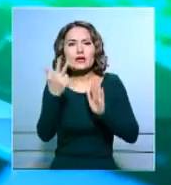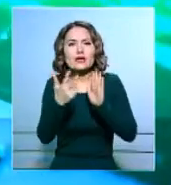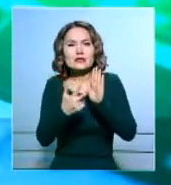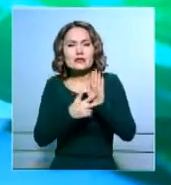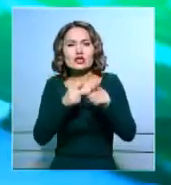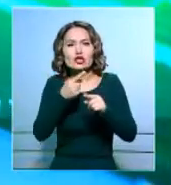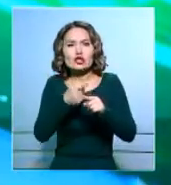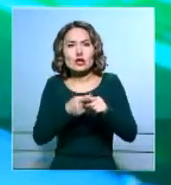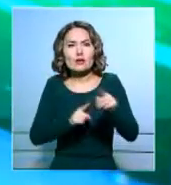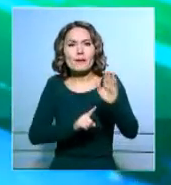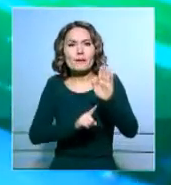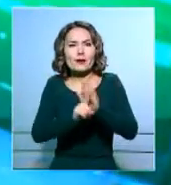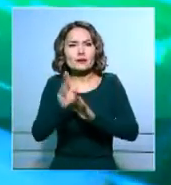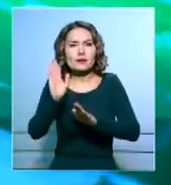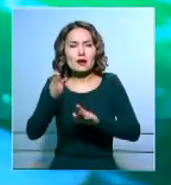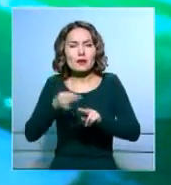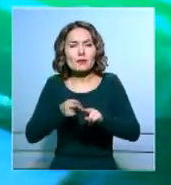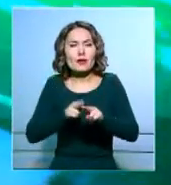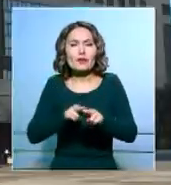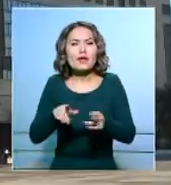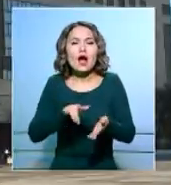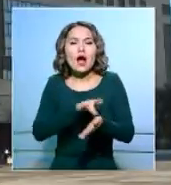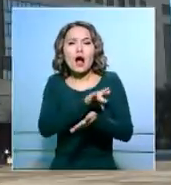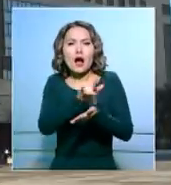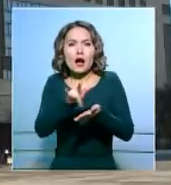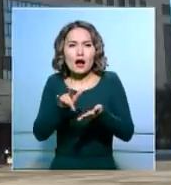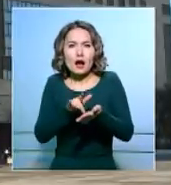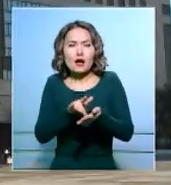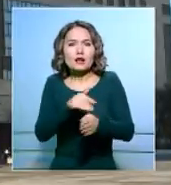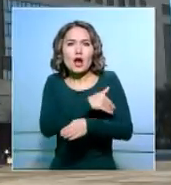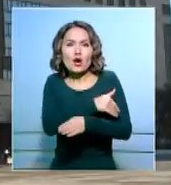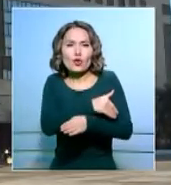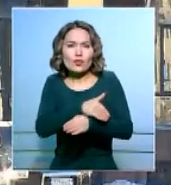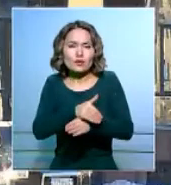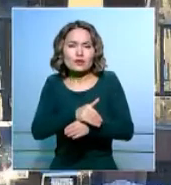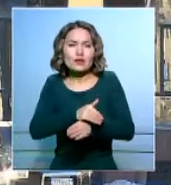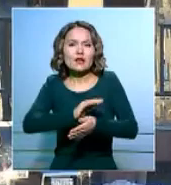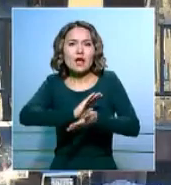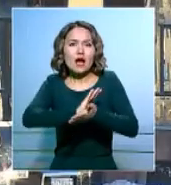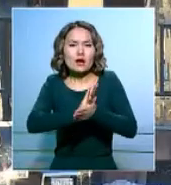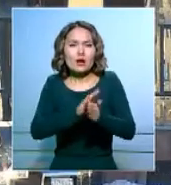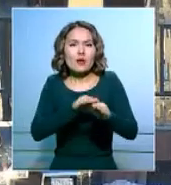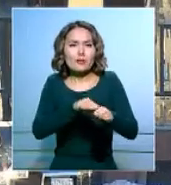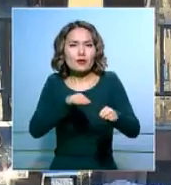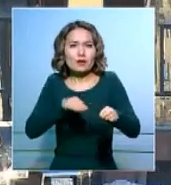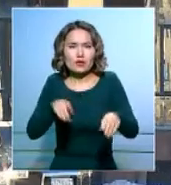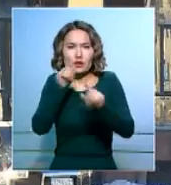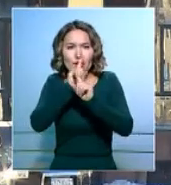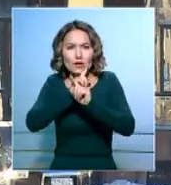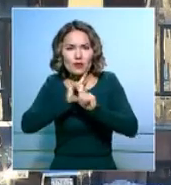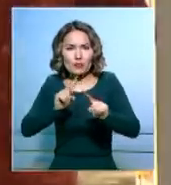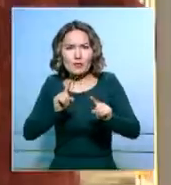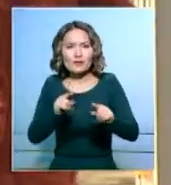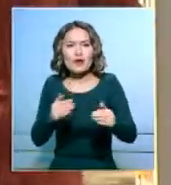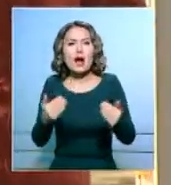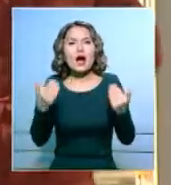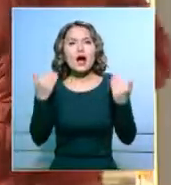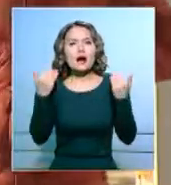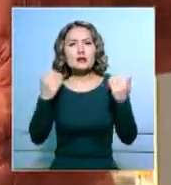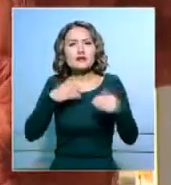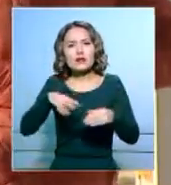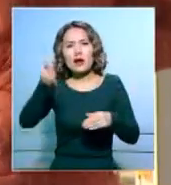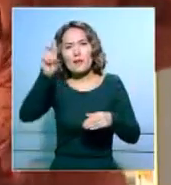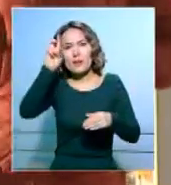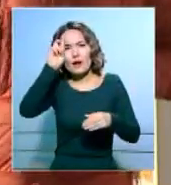басталады. Жаңашылдық қала көшелеріндегі кептелісті азайтуға септігін тигізеді деген болжам бар. Қала әкімінің өкімі Еңбек кодексі мен